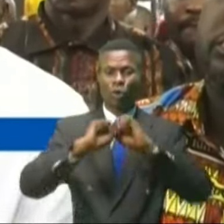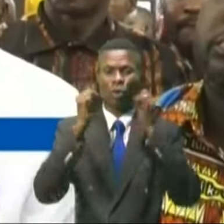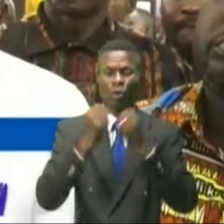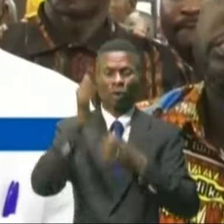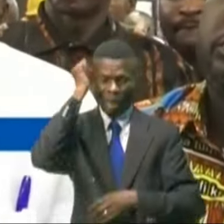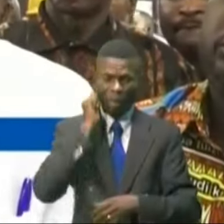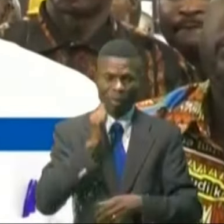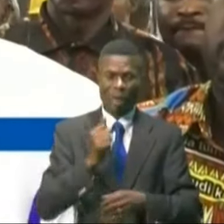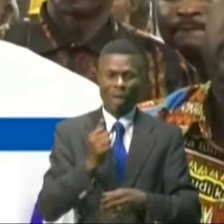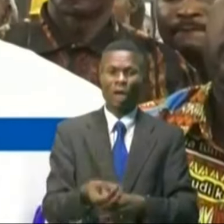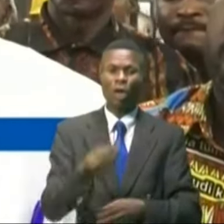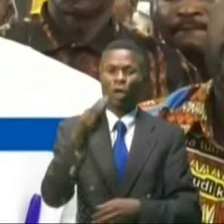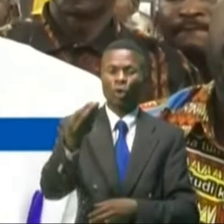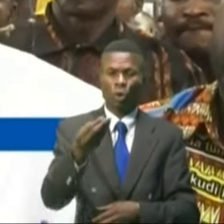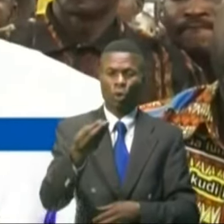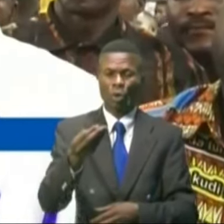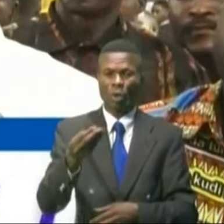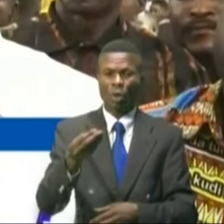réalise